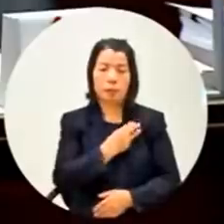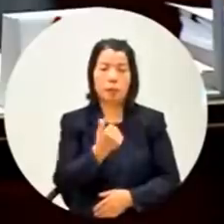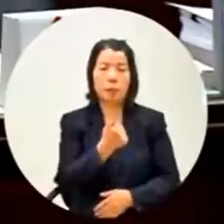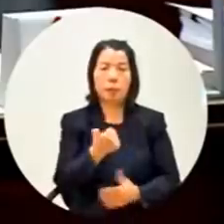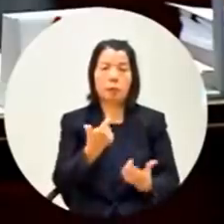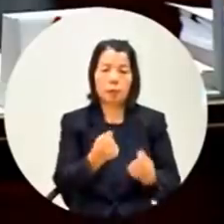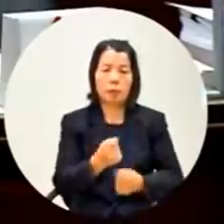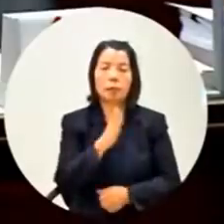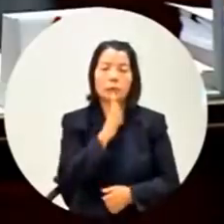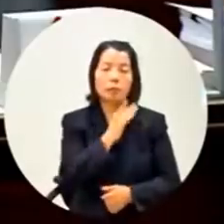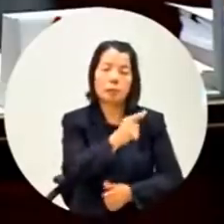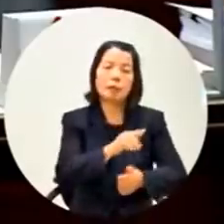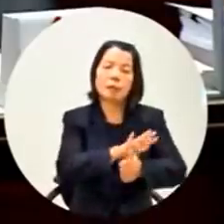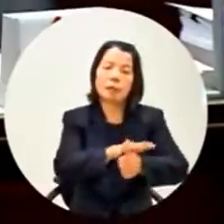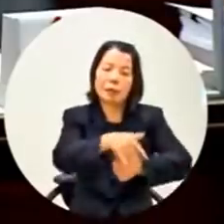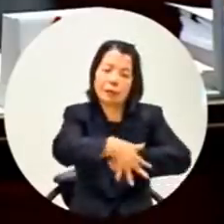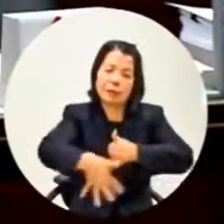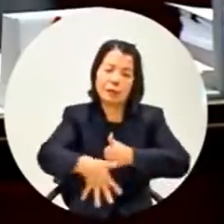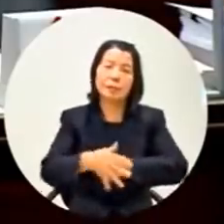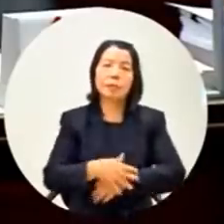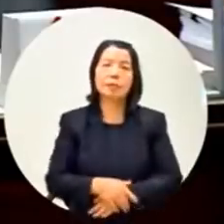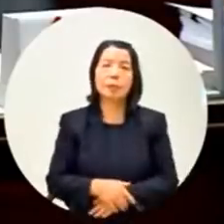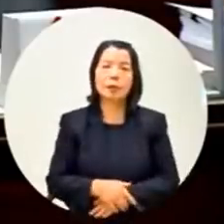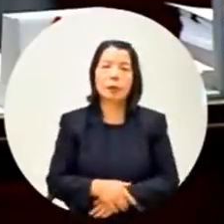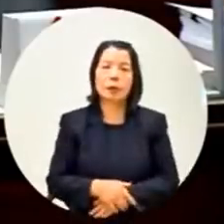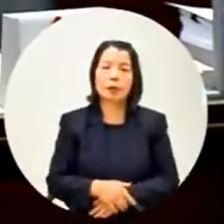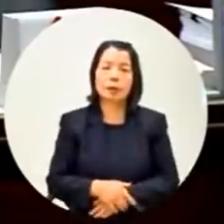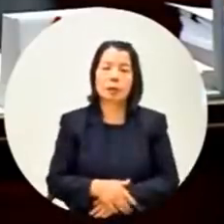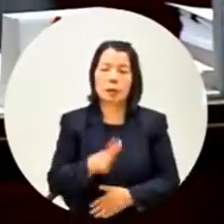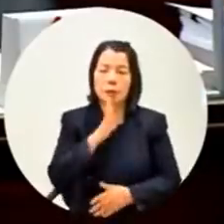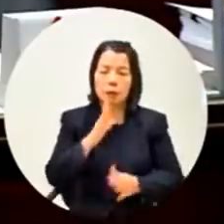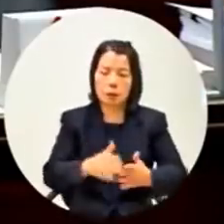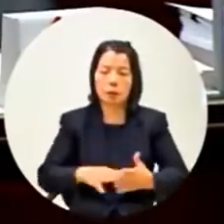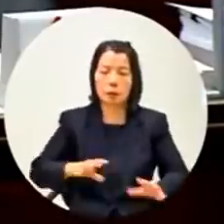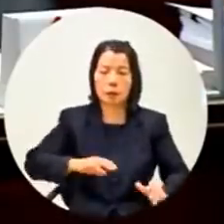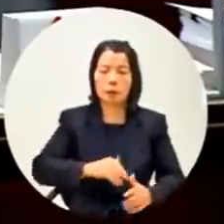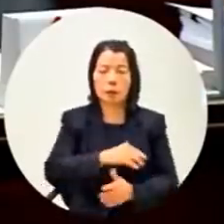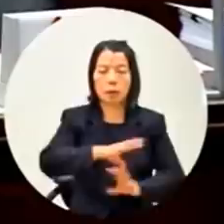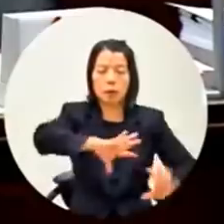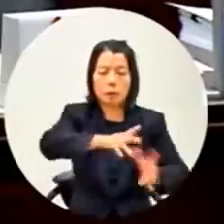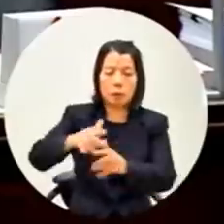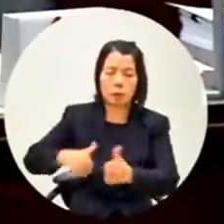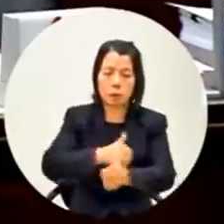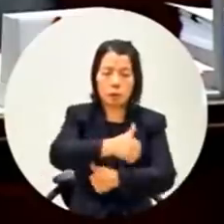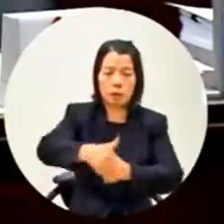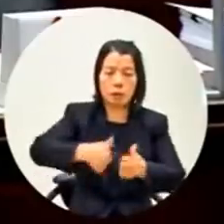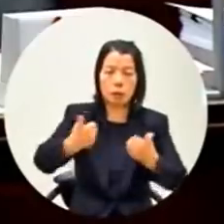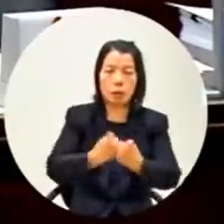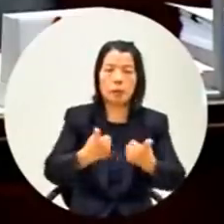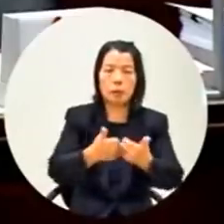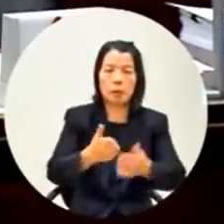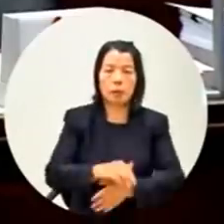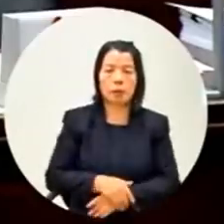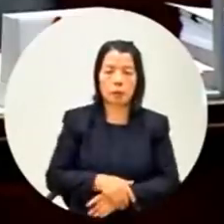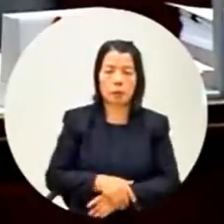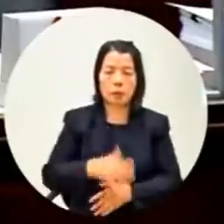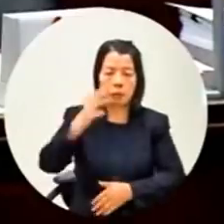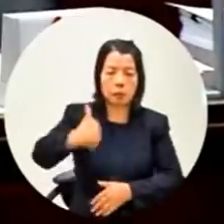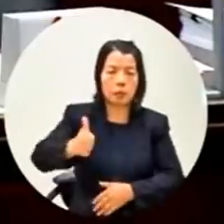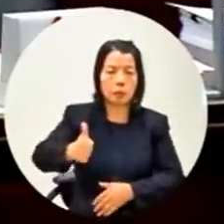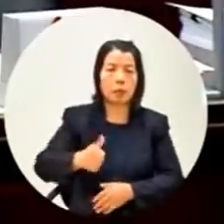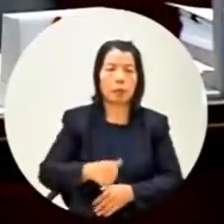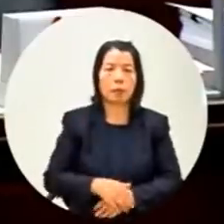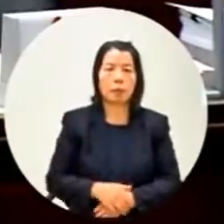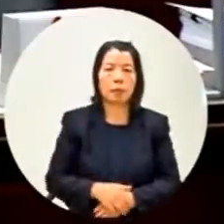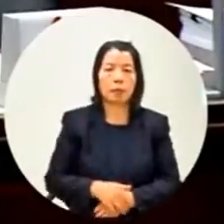你的爱将，身为市运会的高级行政长官，居